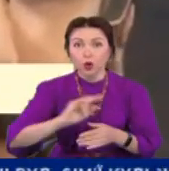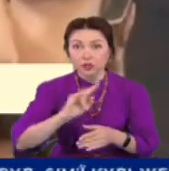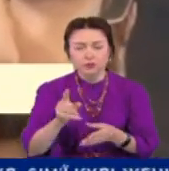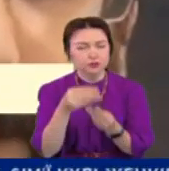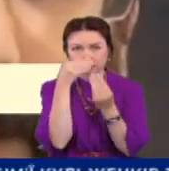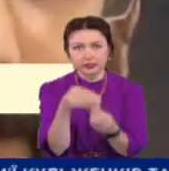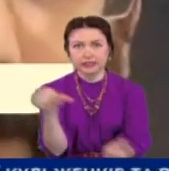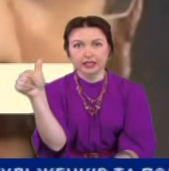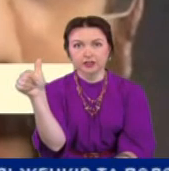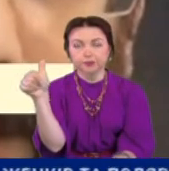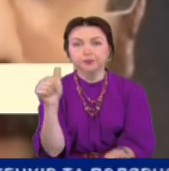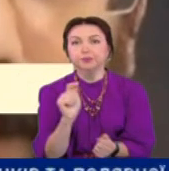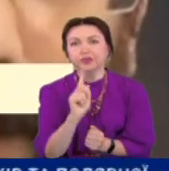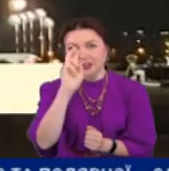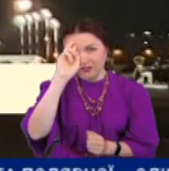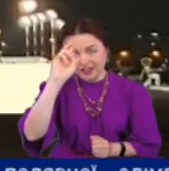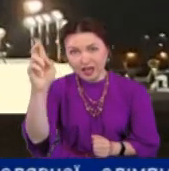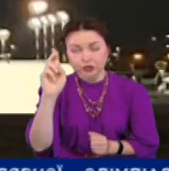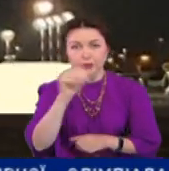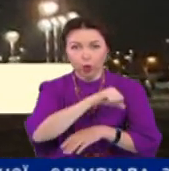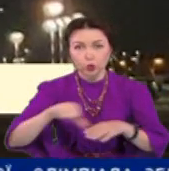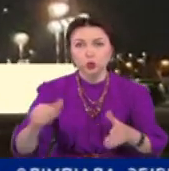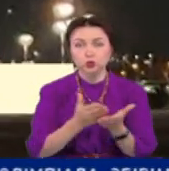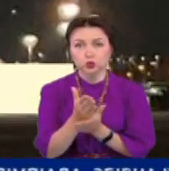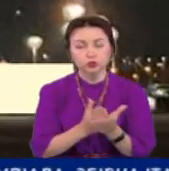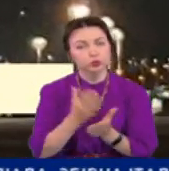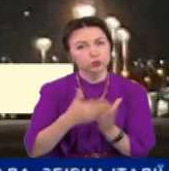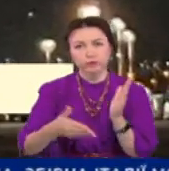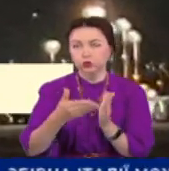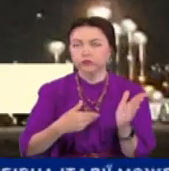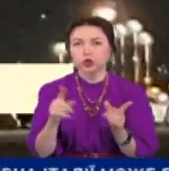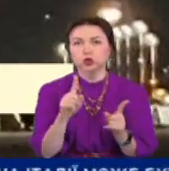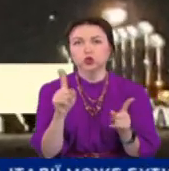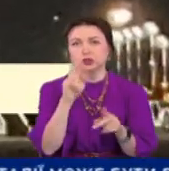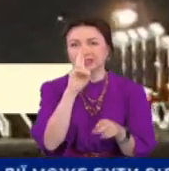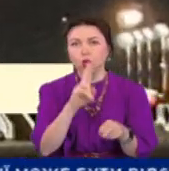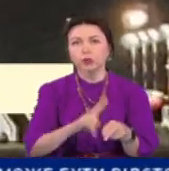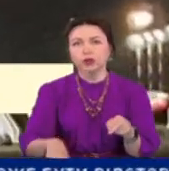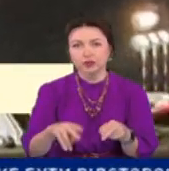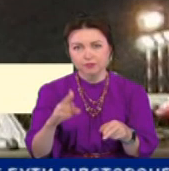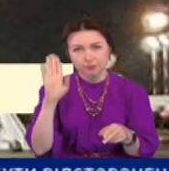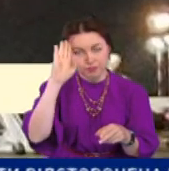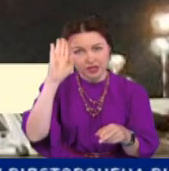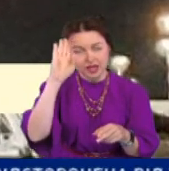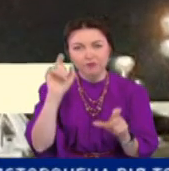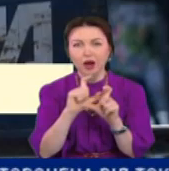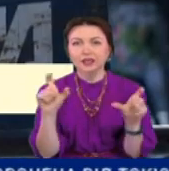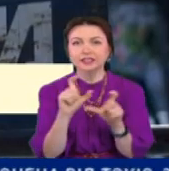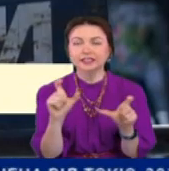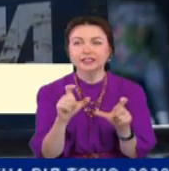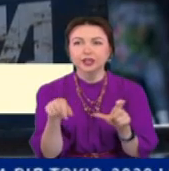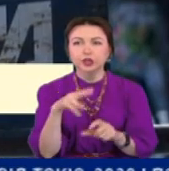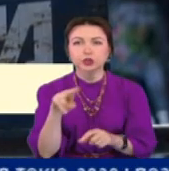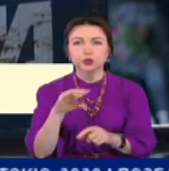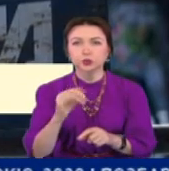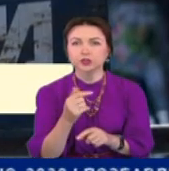зник. У Держприкордонслужбі спростовують закиди, що затриманого загубили в магазинах Duty Free, оскільки ті розташовані